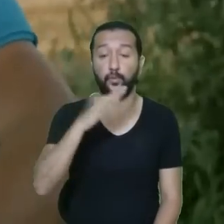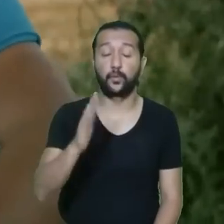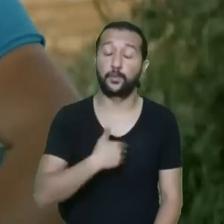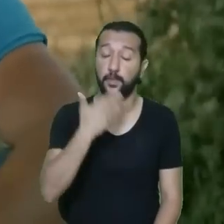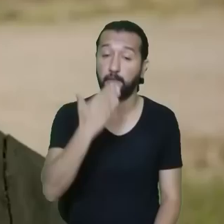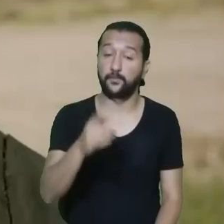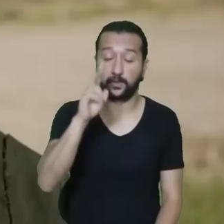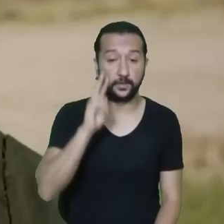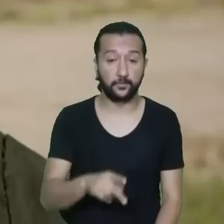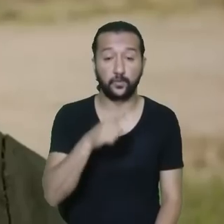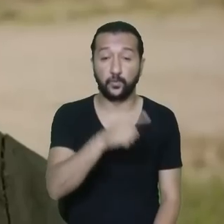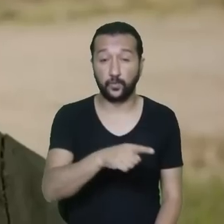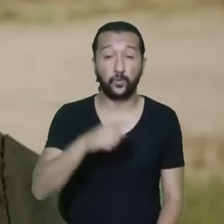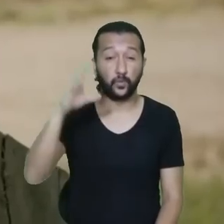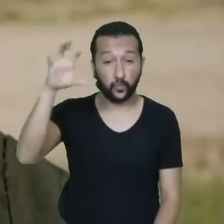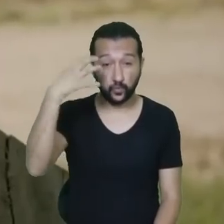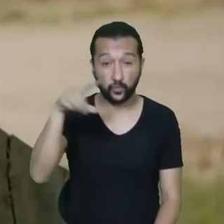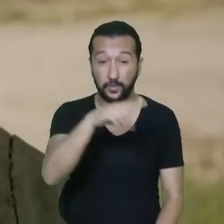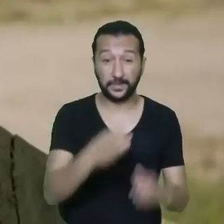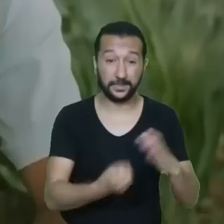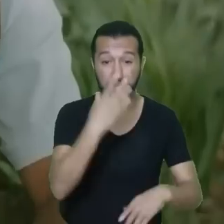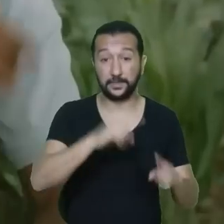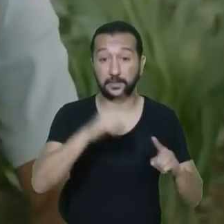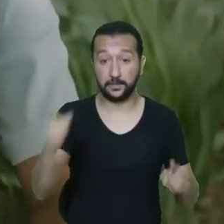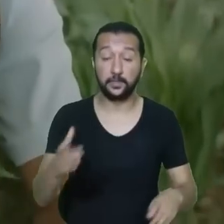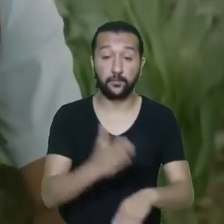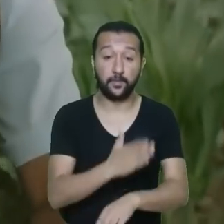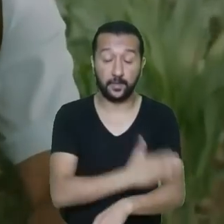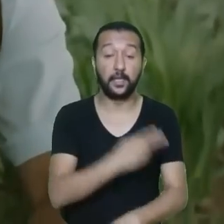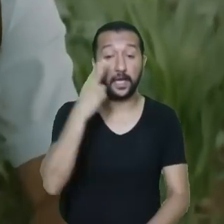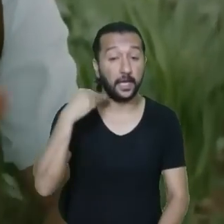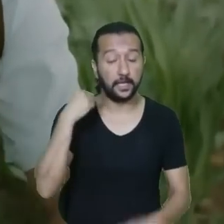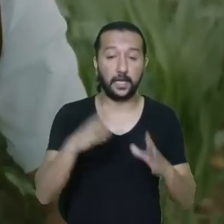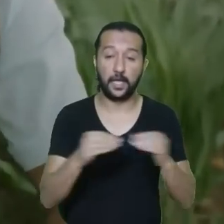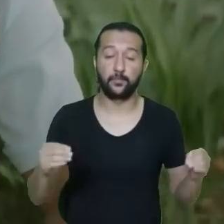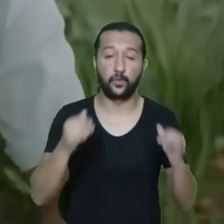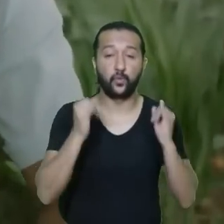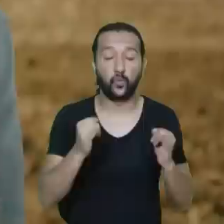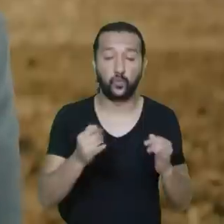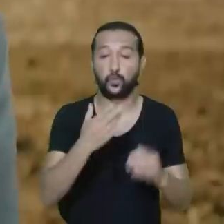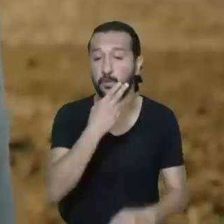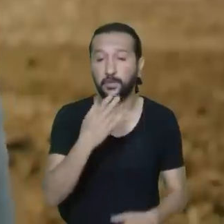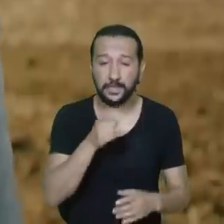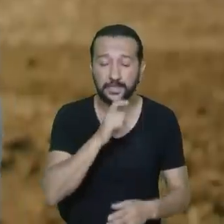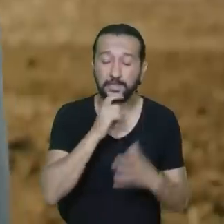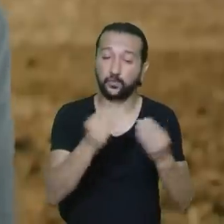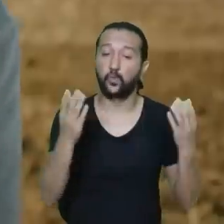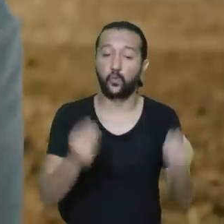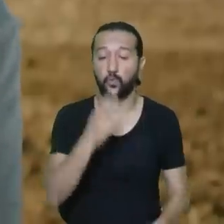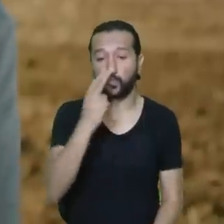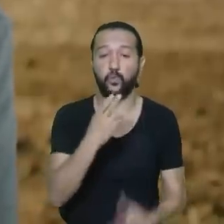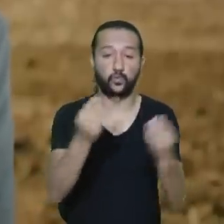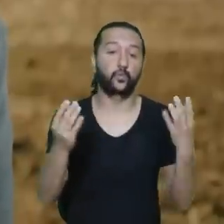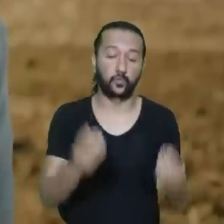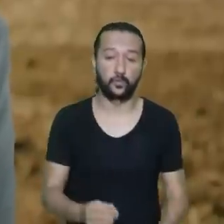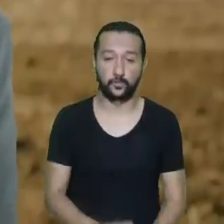Ben ciddiye verem bak. O uydu antenle çıktı çıkalı memlekette ahlak kalmadı. Ortalık düzenbazdan, dolandırıcıdan geçinmiyor